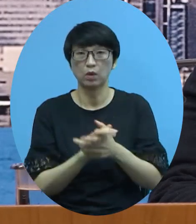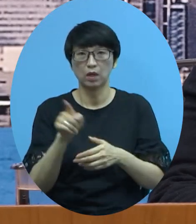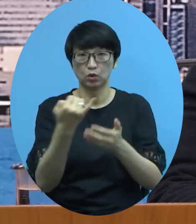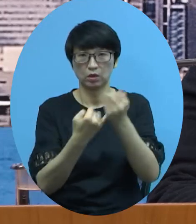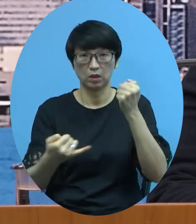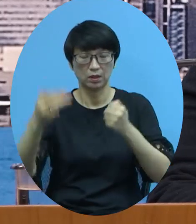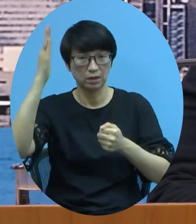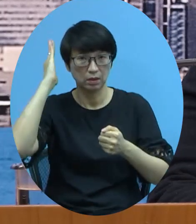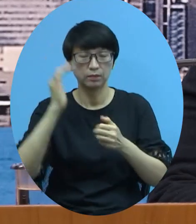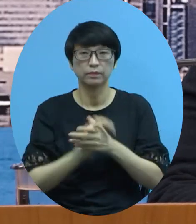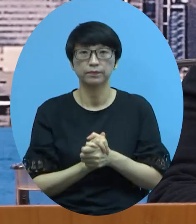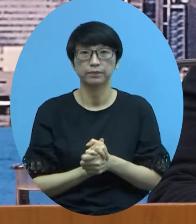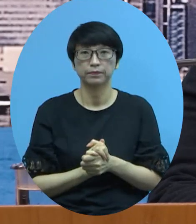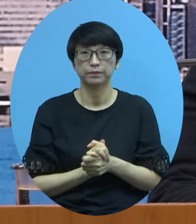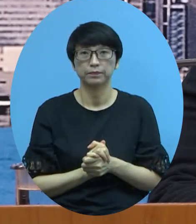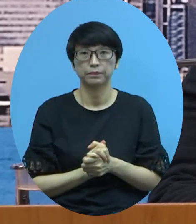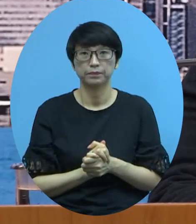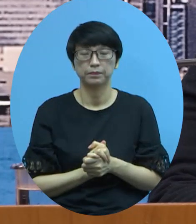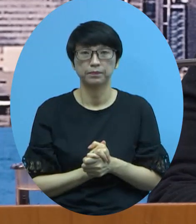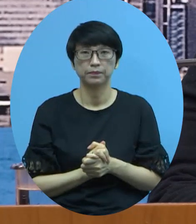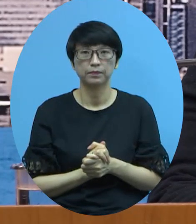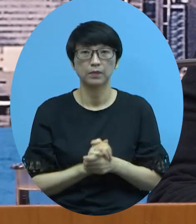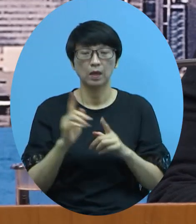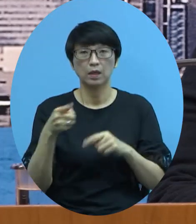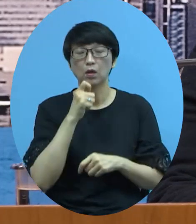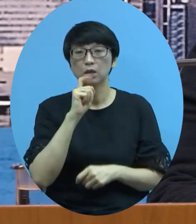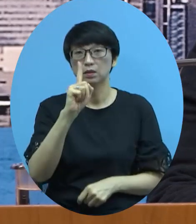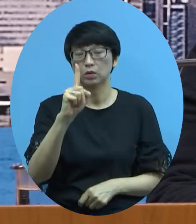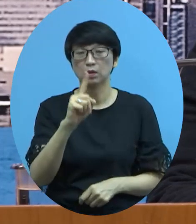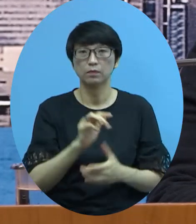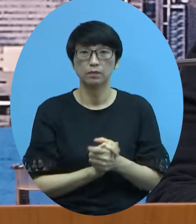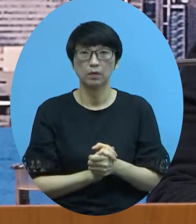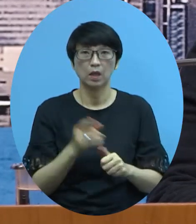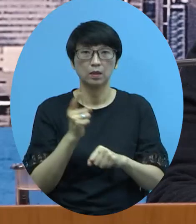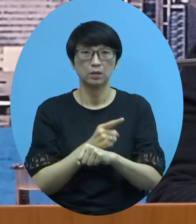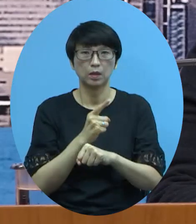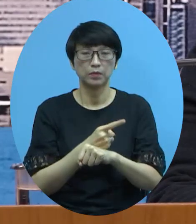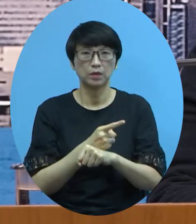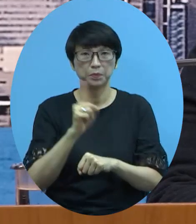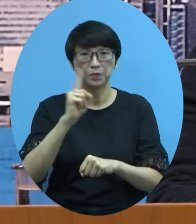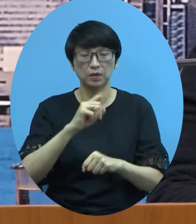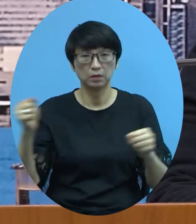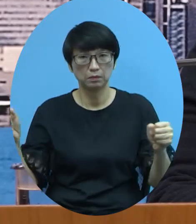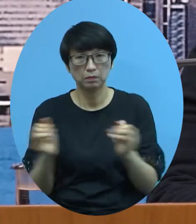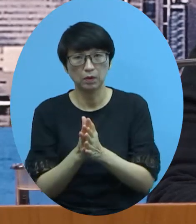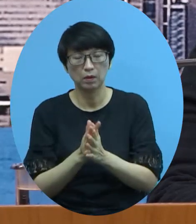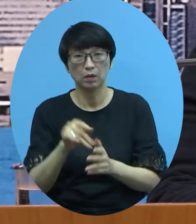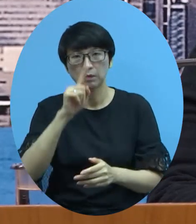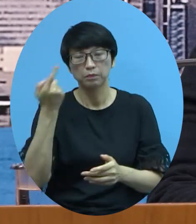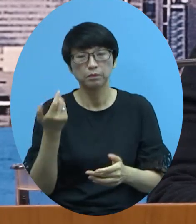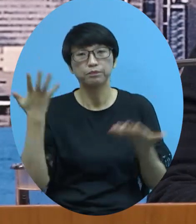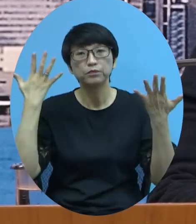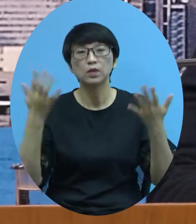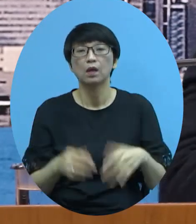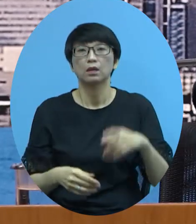啦。咁我哋有一宗咧就係、是、本地嘅暫時未有源頭嘅個案，就係、是、第933